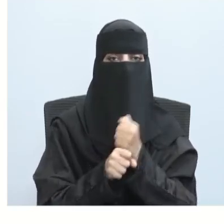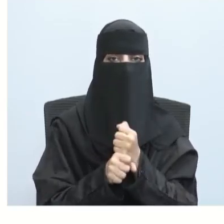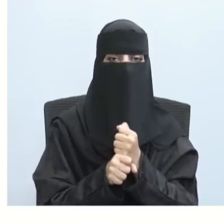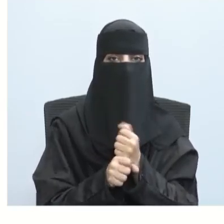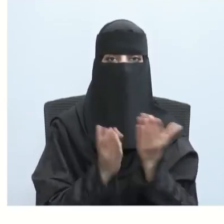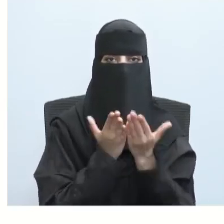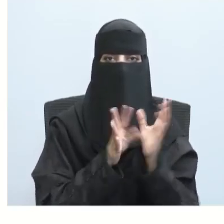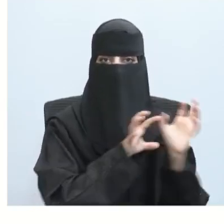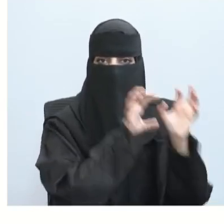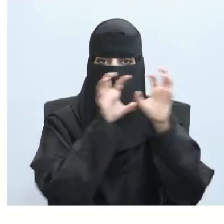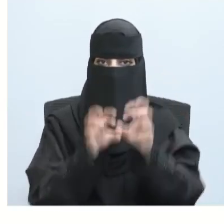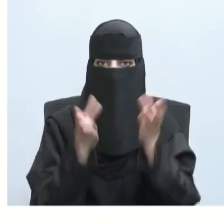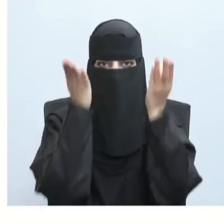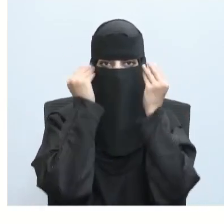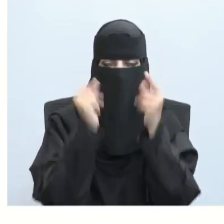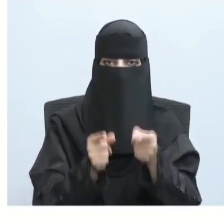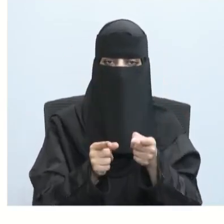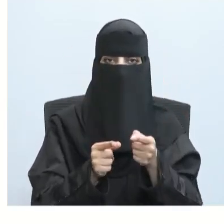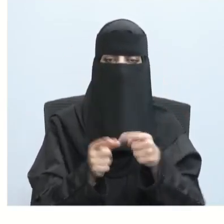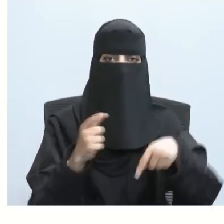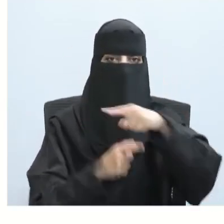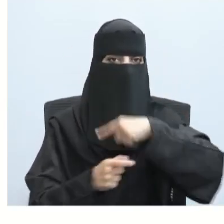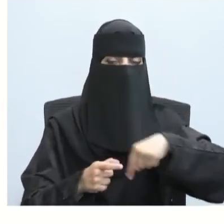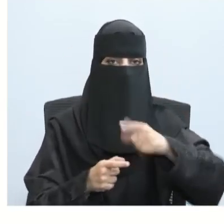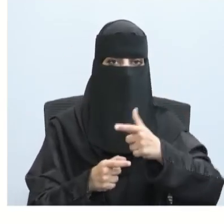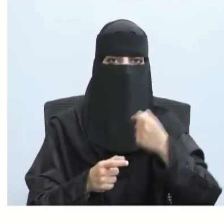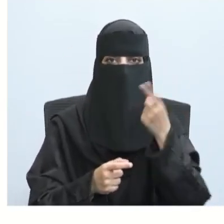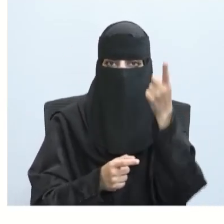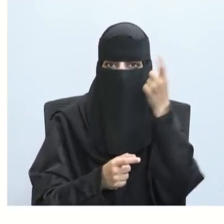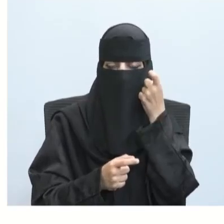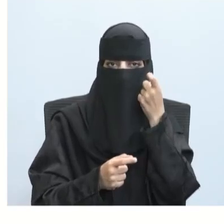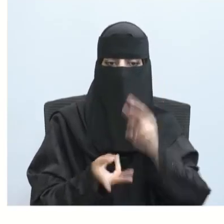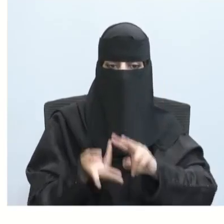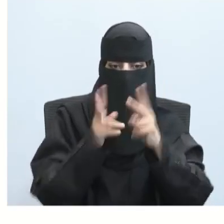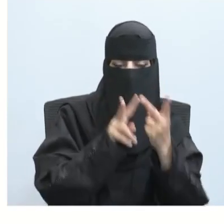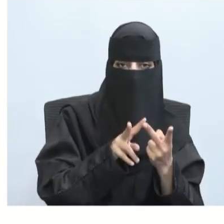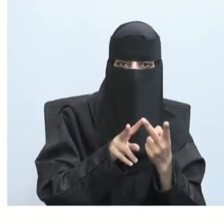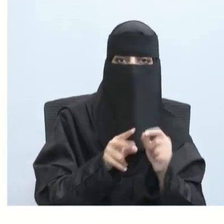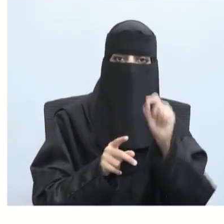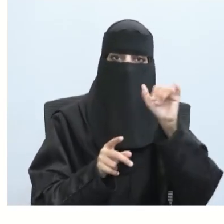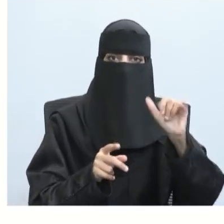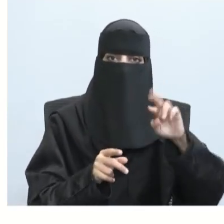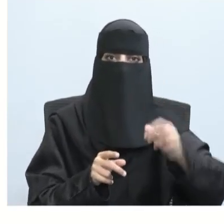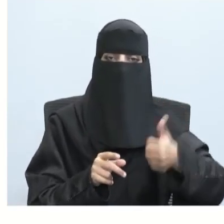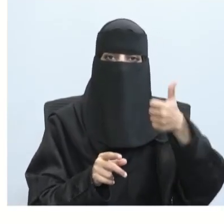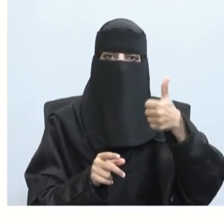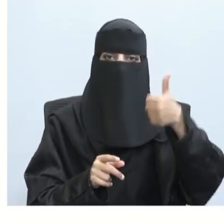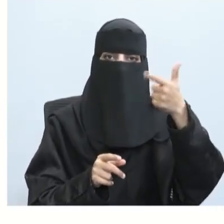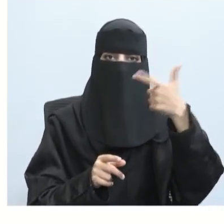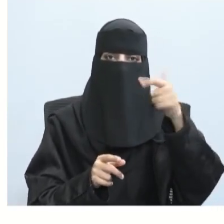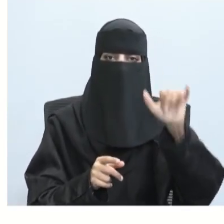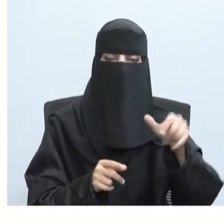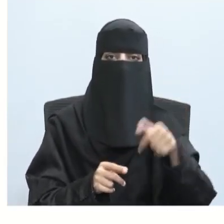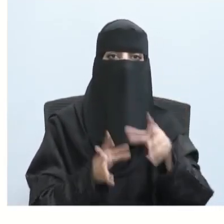بمراجعه مع تعلمناه سابقا حول مفهوم التغير الفيزيائي ماذا نعني